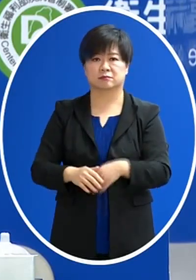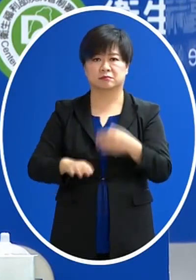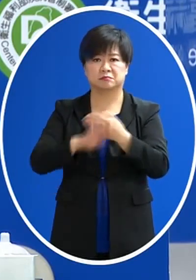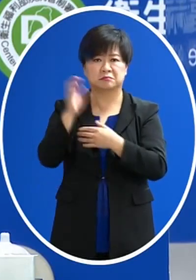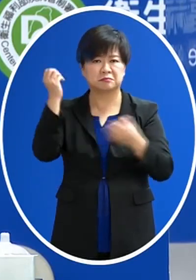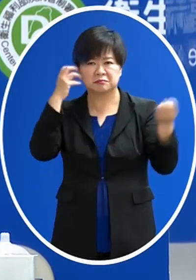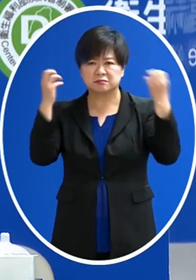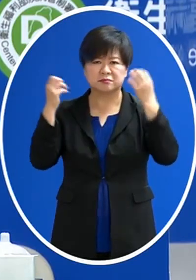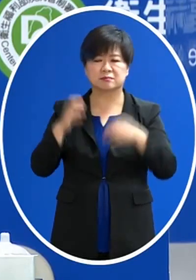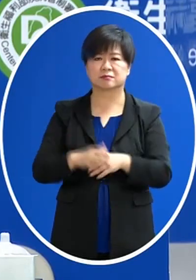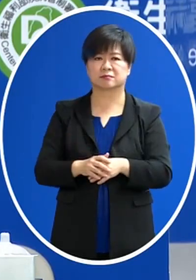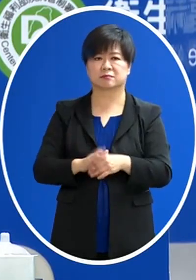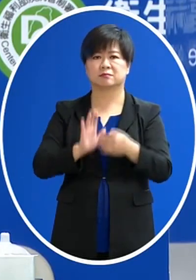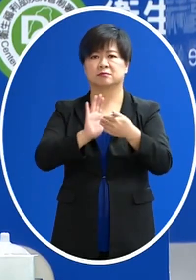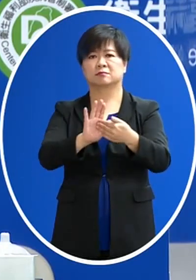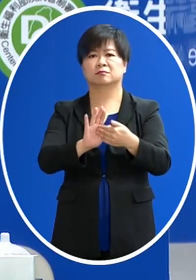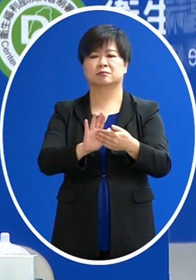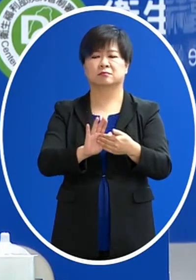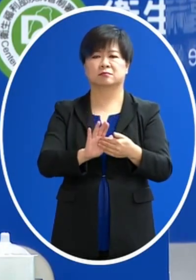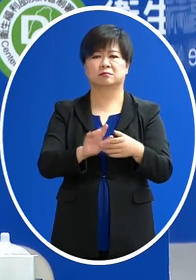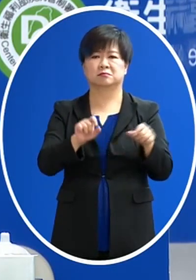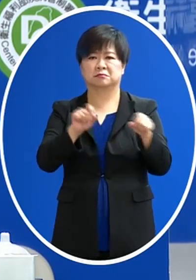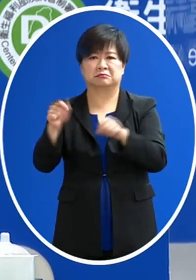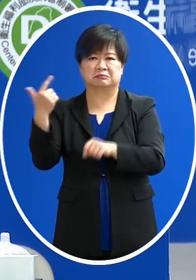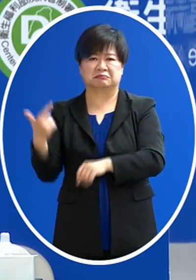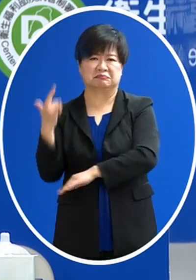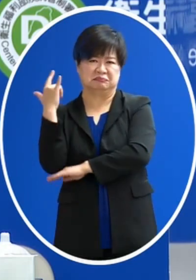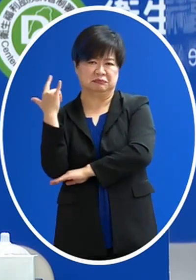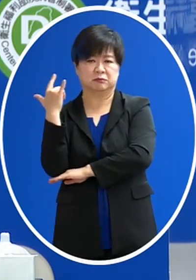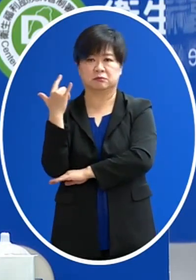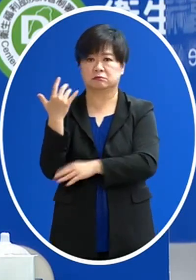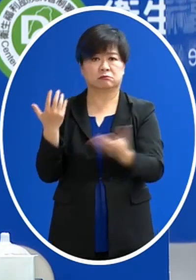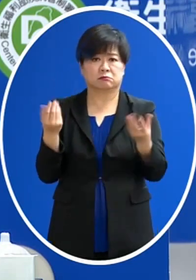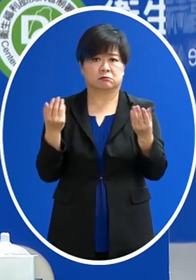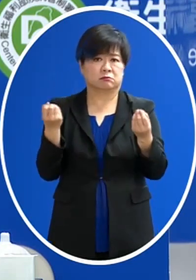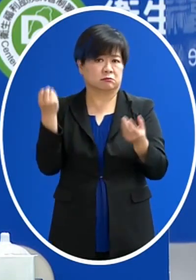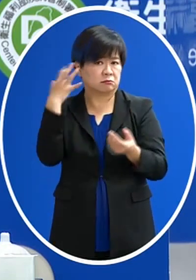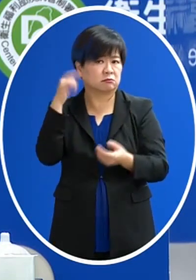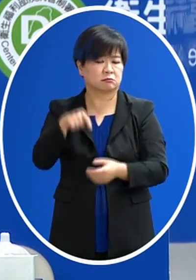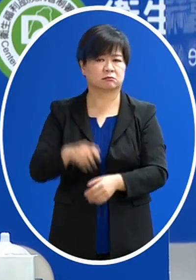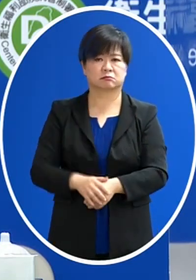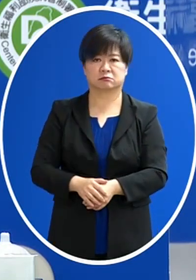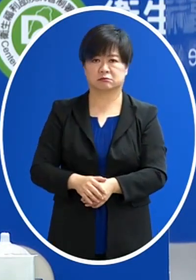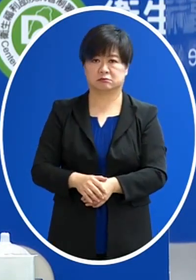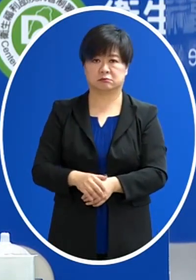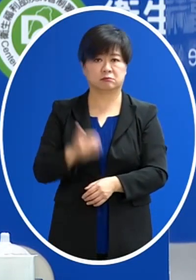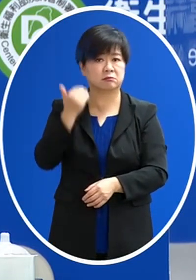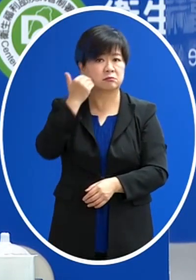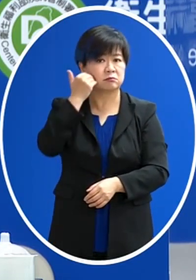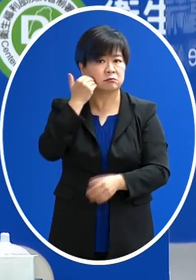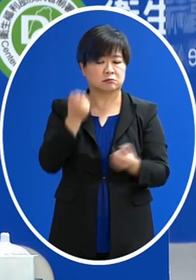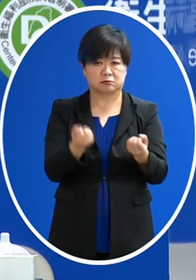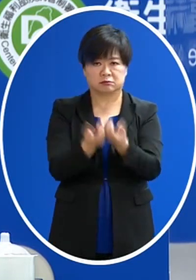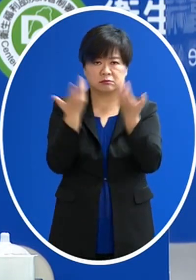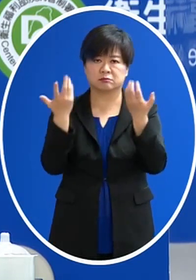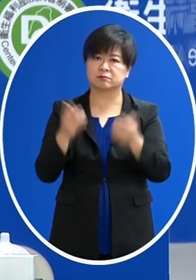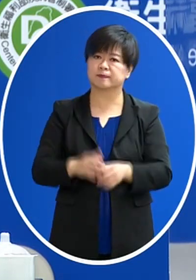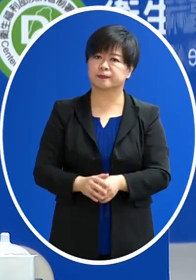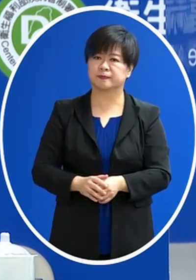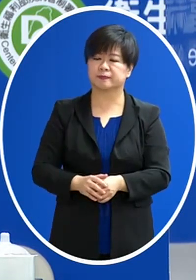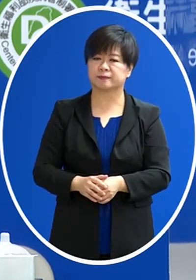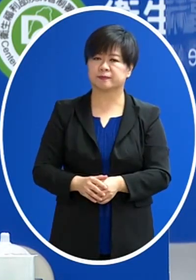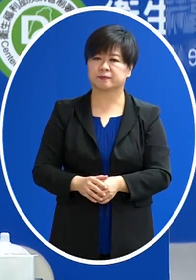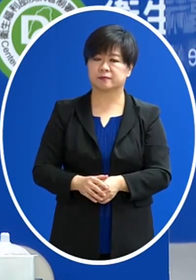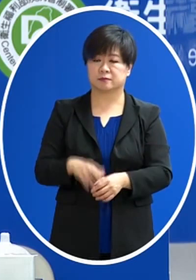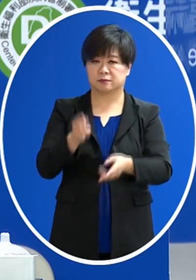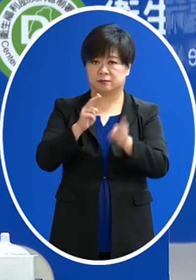说拒打或缓打的这个现象啊。那如果有类似这样的状态的话，那我们的这个